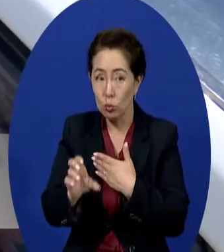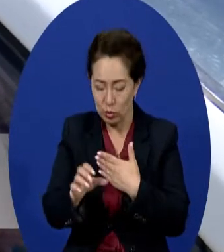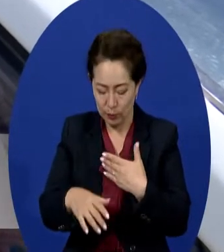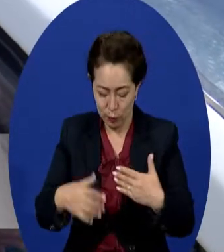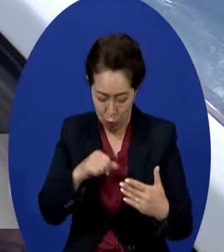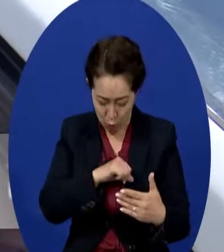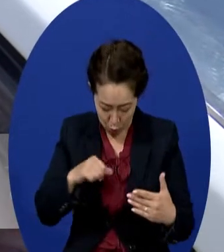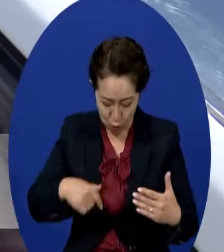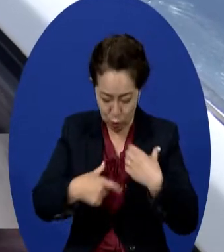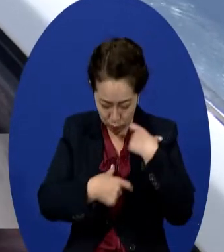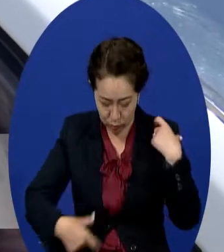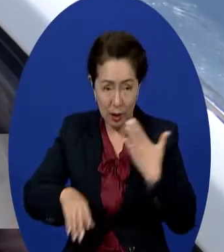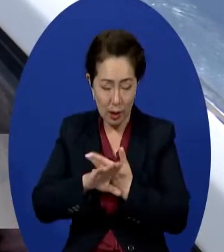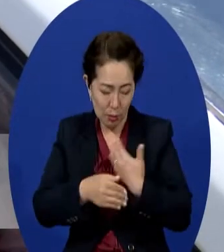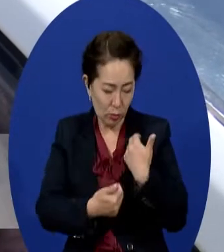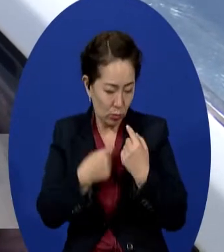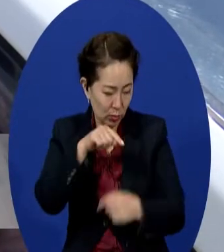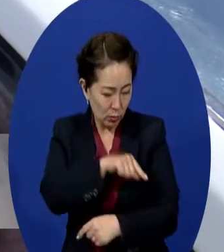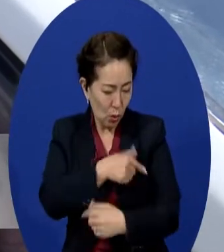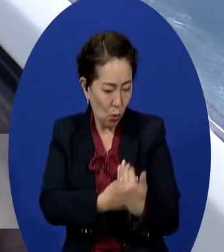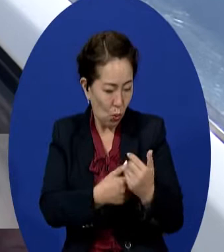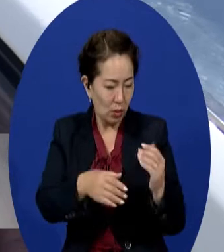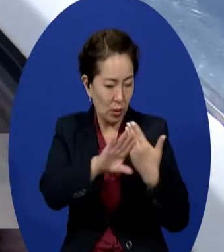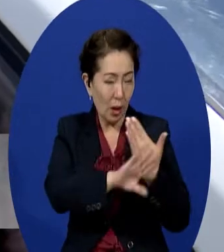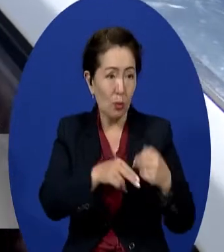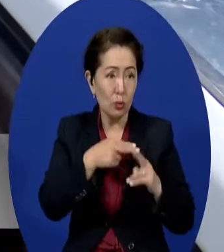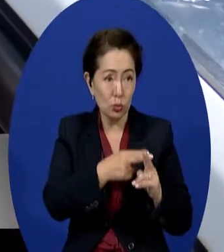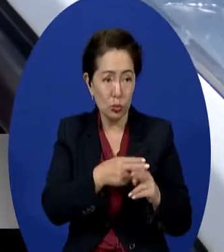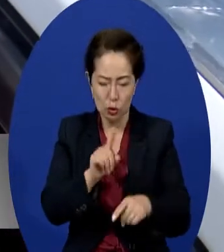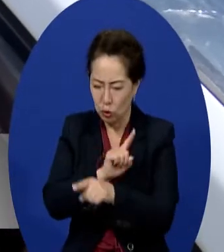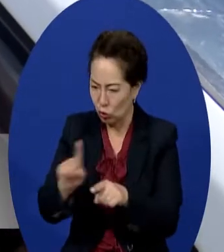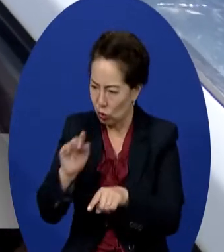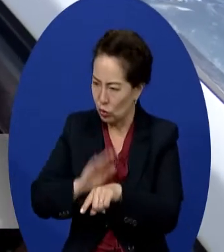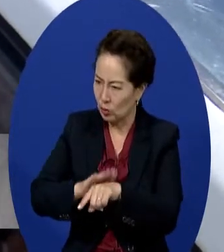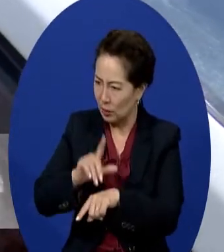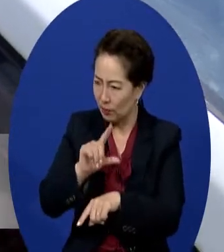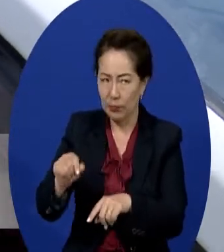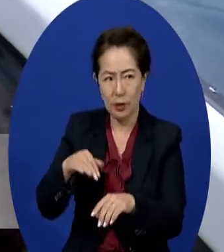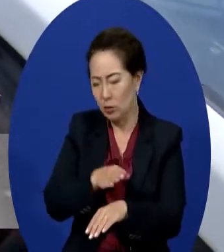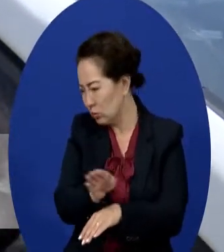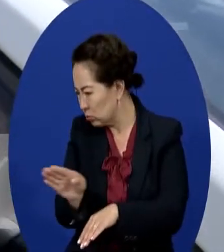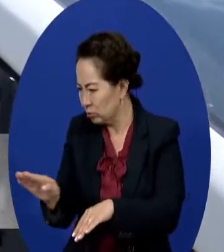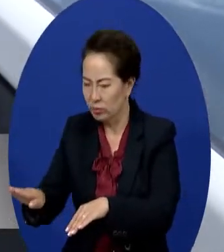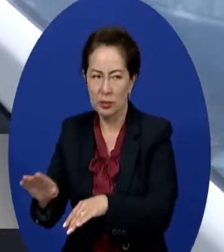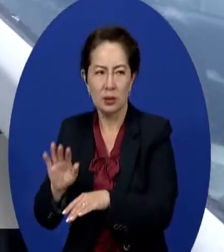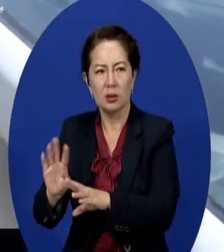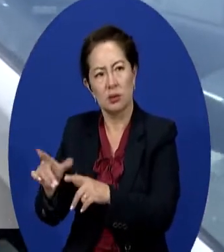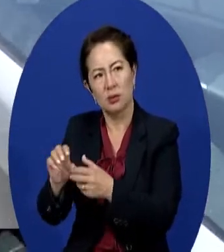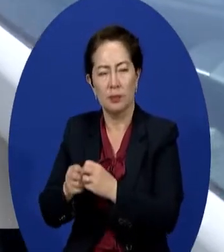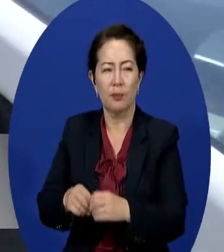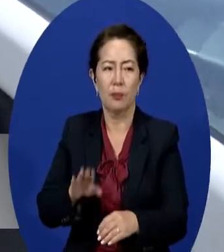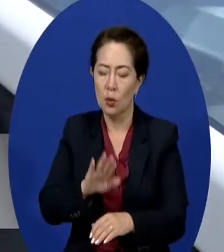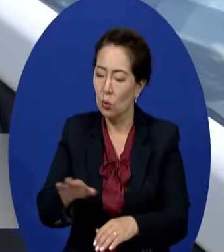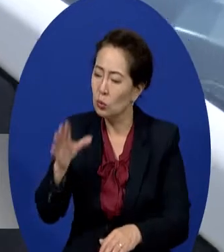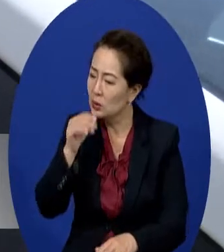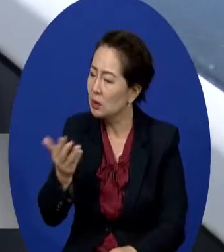болон өөр хүмүүс чинь аюулгүй байдлыг хангах байгаа. Тэгэхээр яг энэ зөрчлөө ойлгоорой. За. За аяшаа зогсоод зөрчлөө ойлгооч. За таны хүүхдүүд